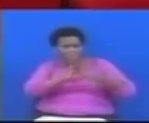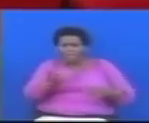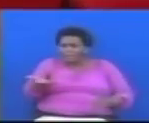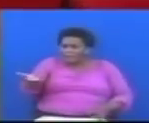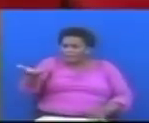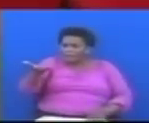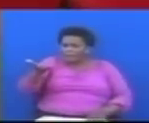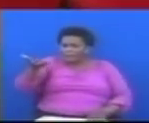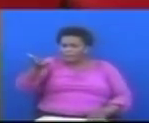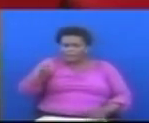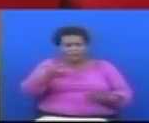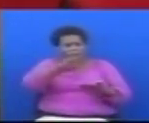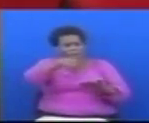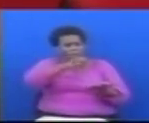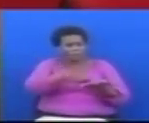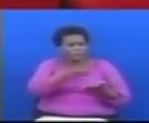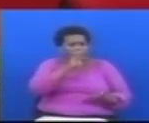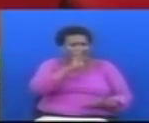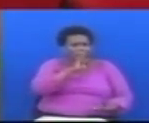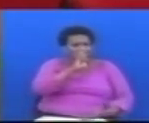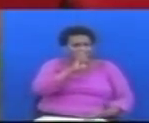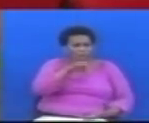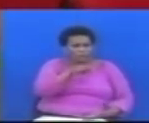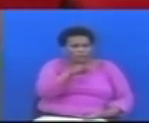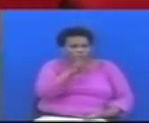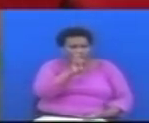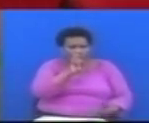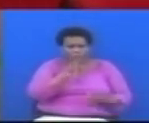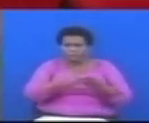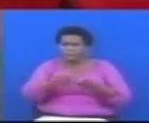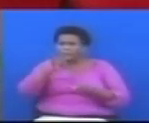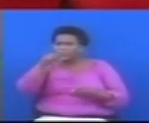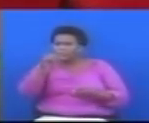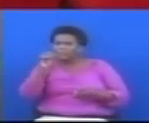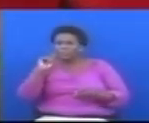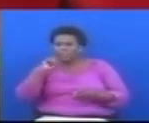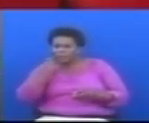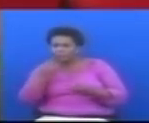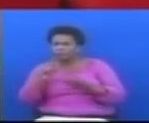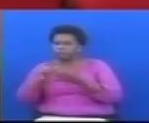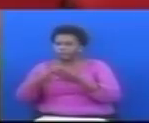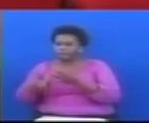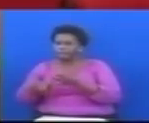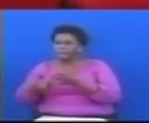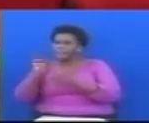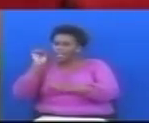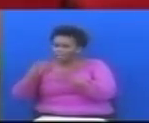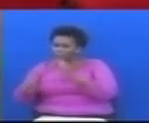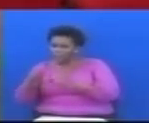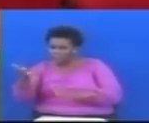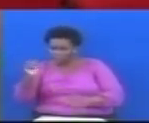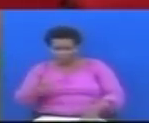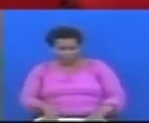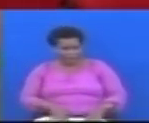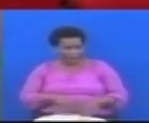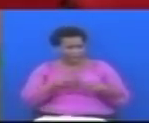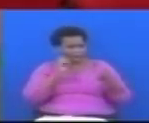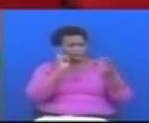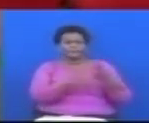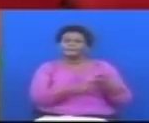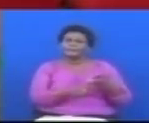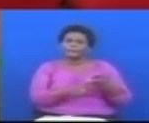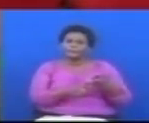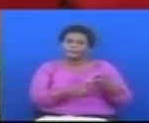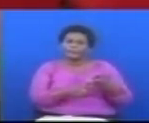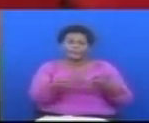Kibiti, Bungu, Jaribu? Swali la pili ni kwa kuwa serikali sasa inajenga mradi mkubwa wa umeme ni kule